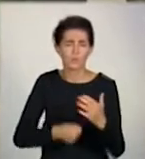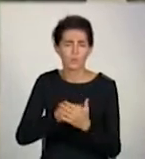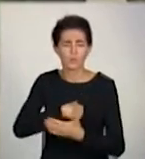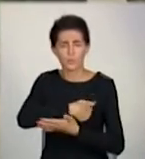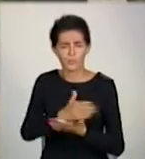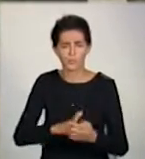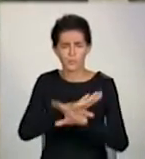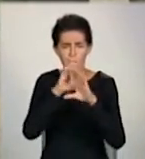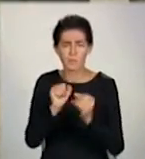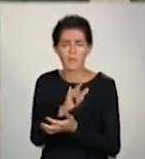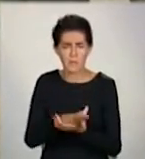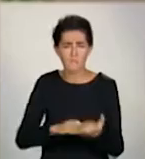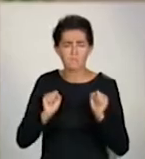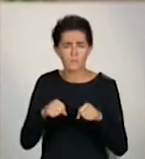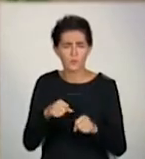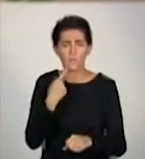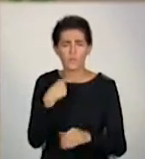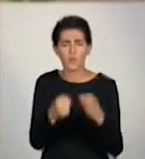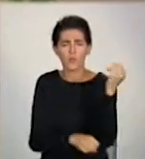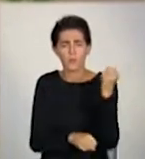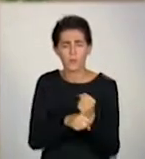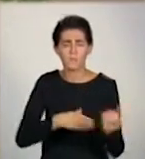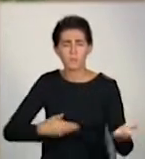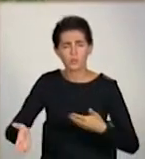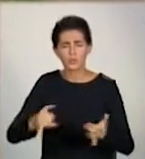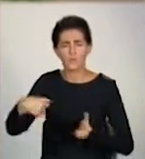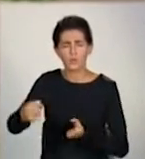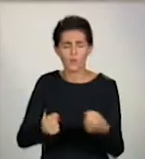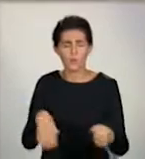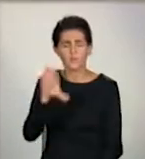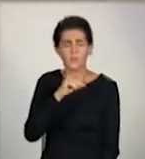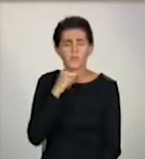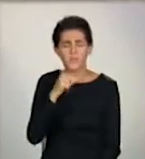чи зможуть, зазначають комунальники. Тож пішоходам і водіям варто бути